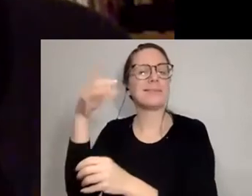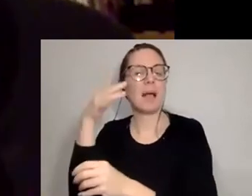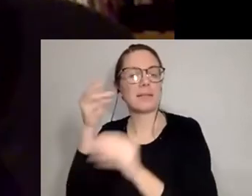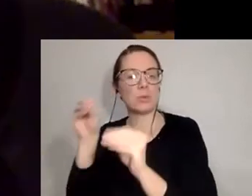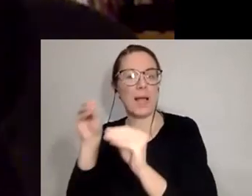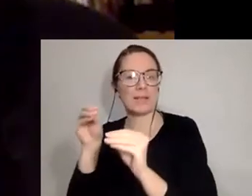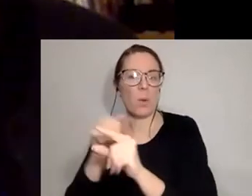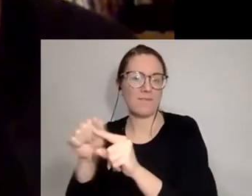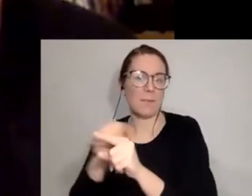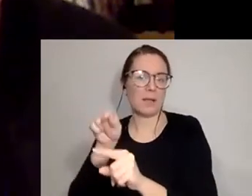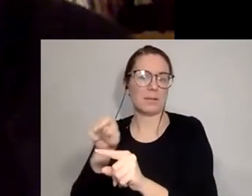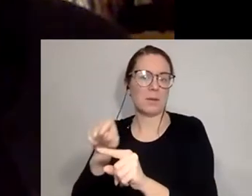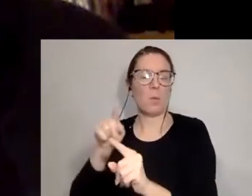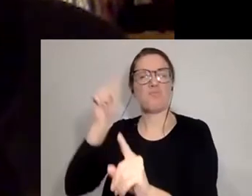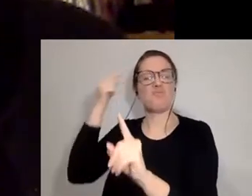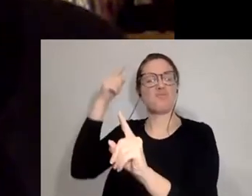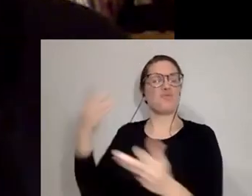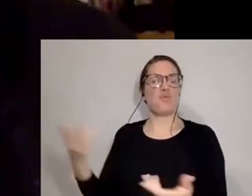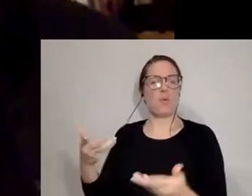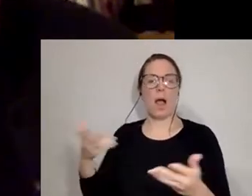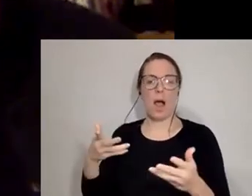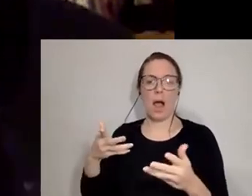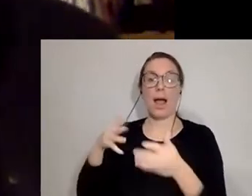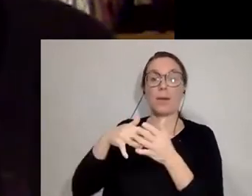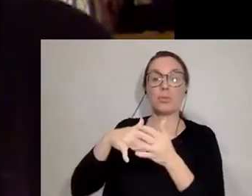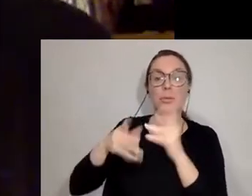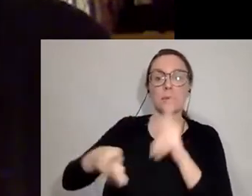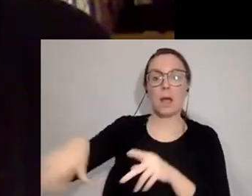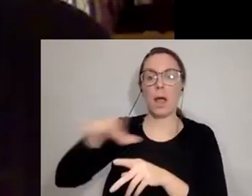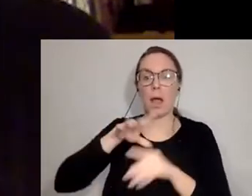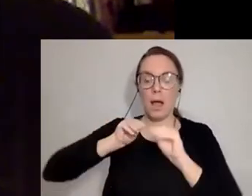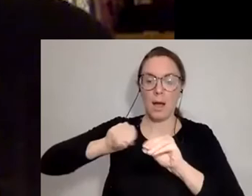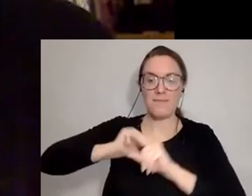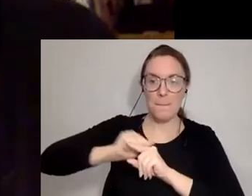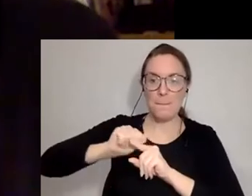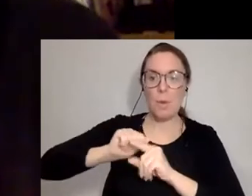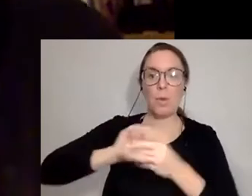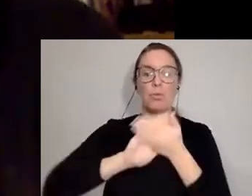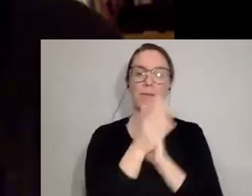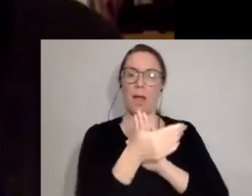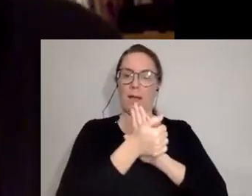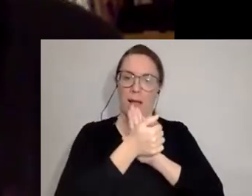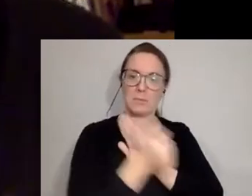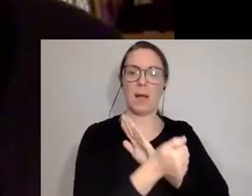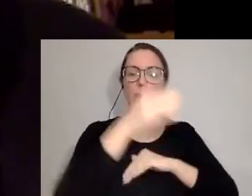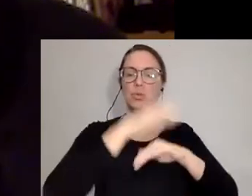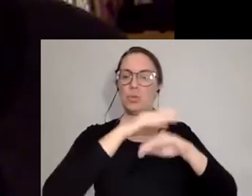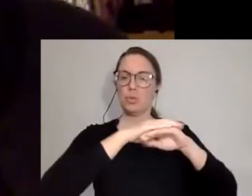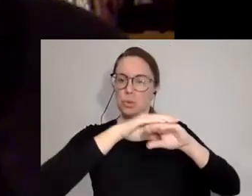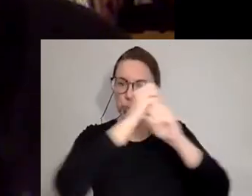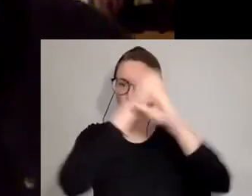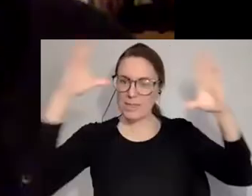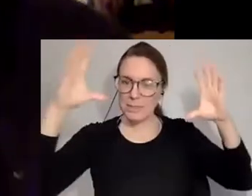qui vise à former des étudiantes et des étudiants pour qu'ils deviennent des experts dans la conception et la